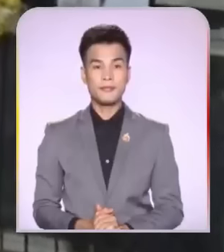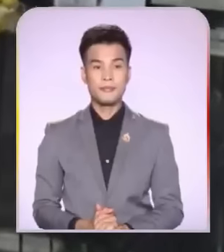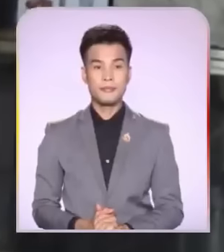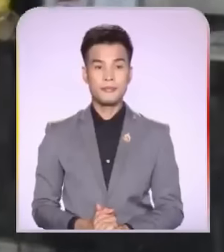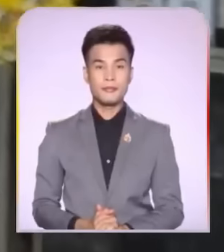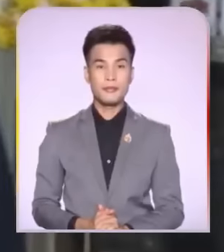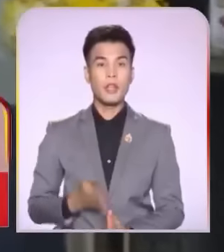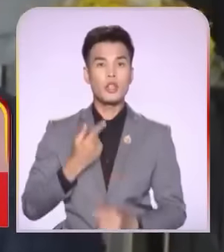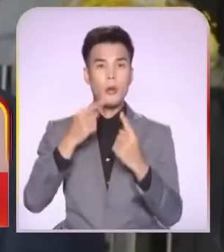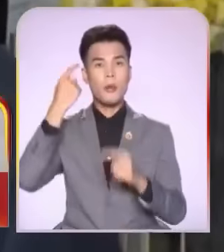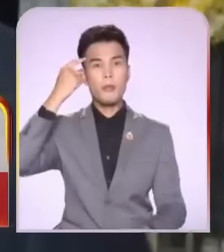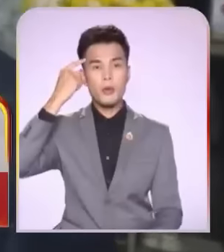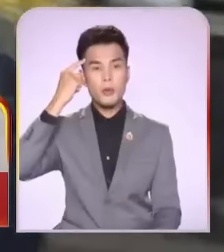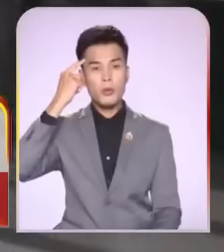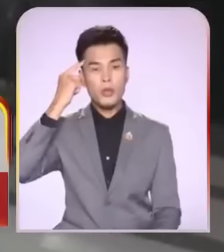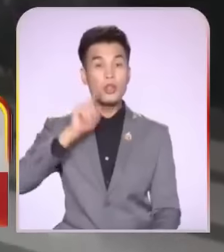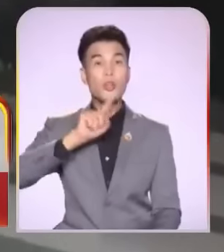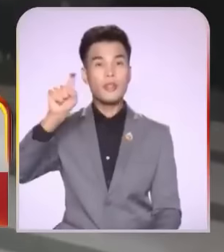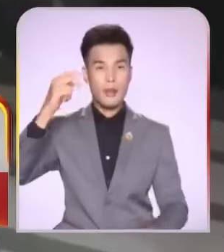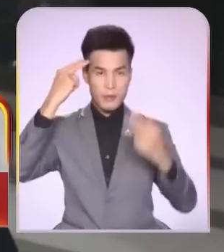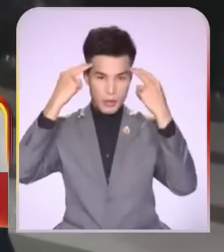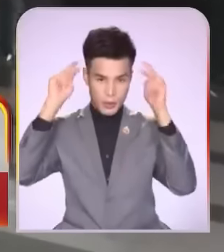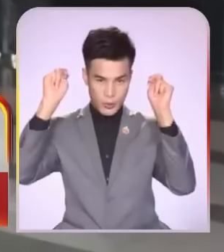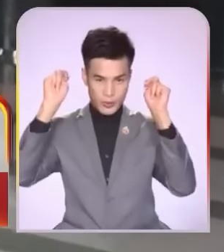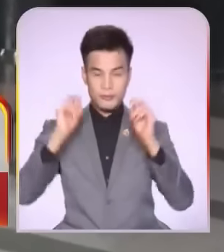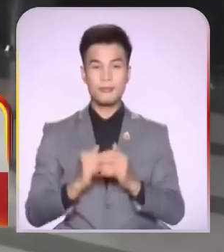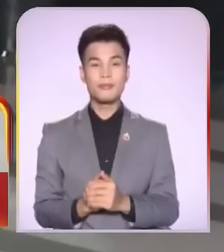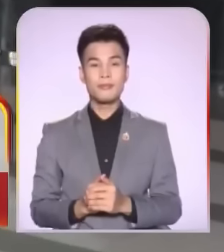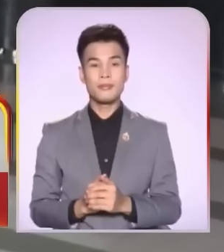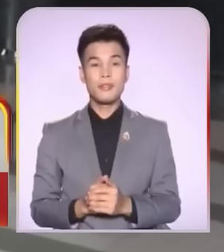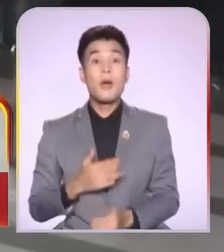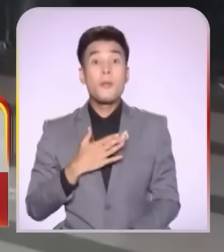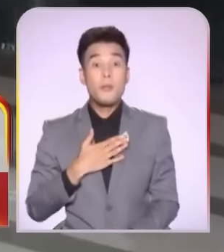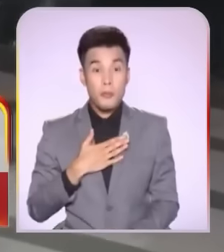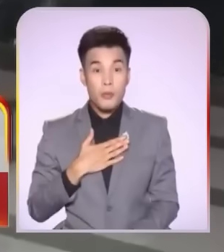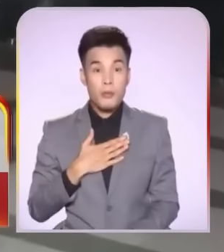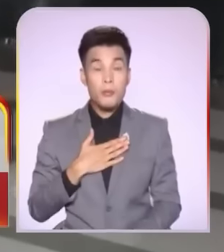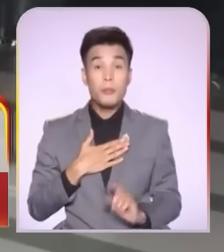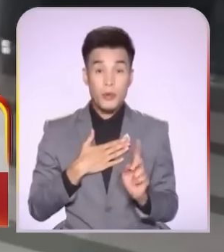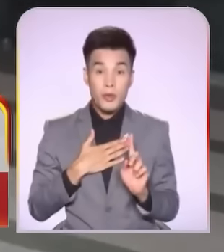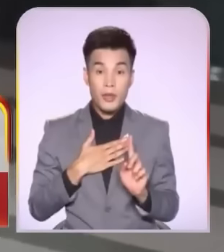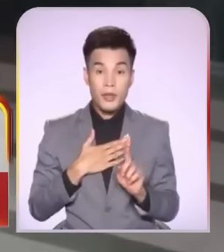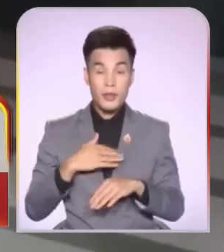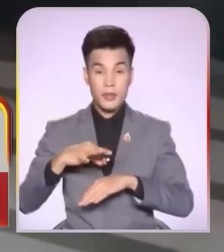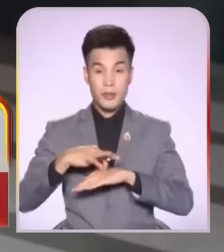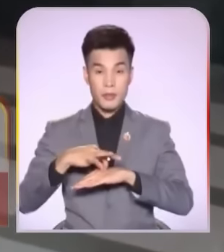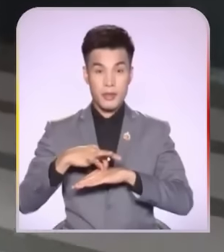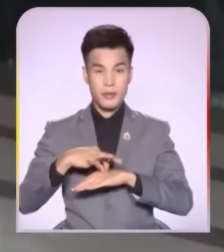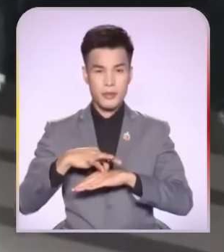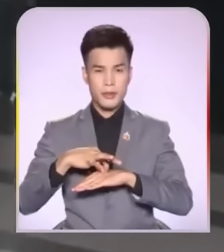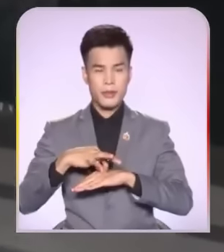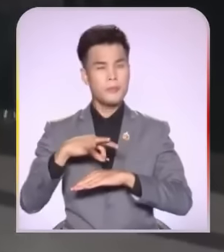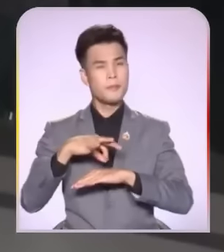ไม่รู้ต้องถามท่านนายกผมเป็นอะไรนะ